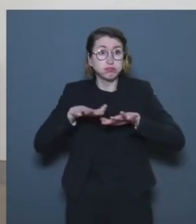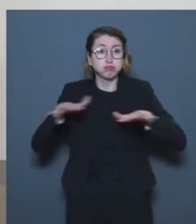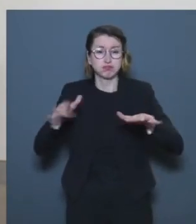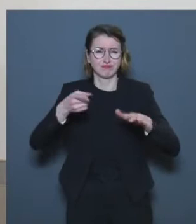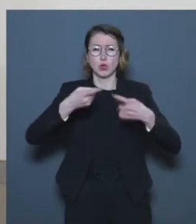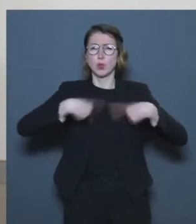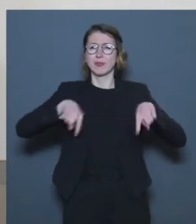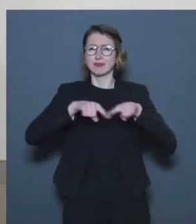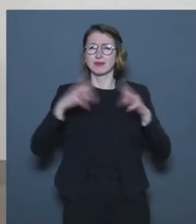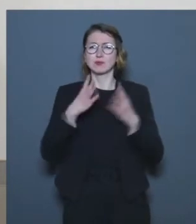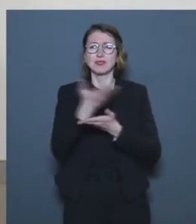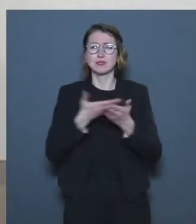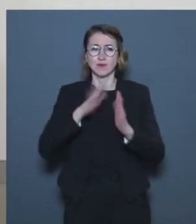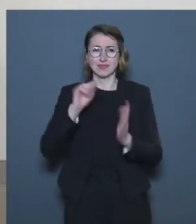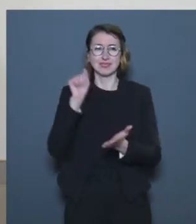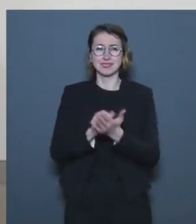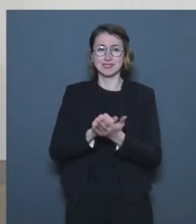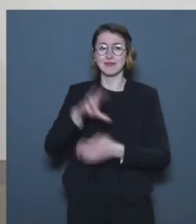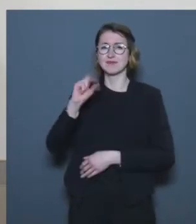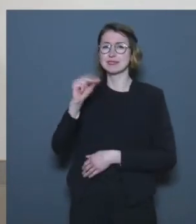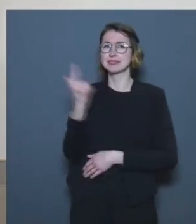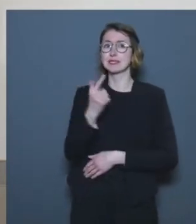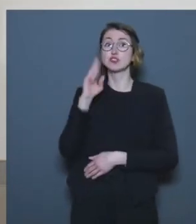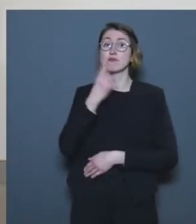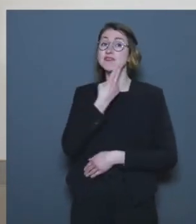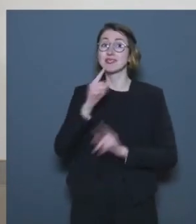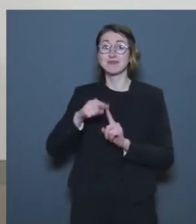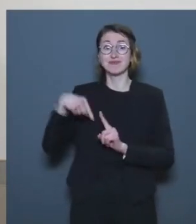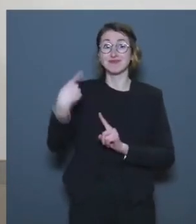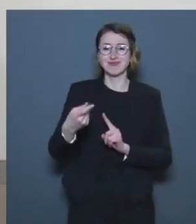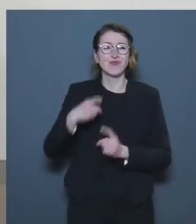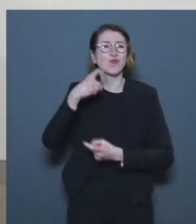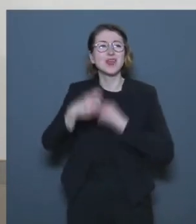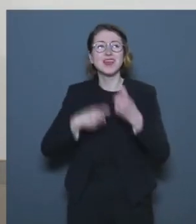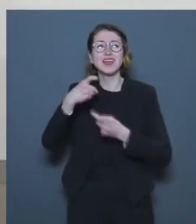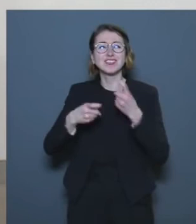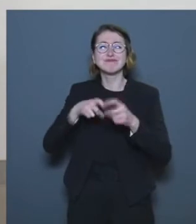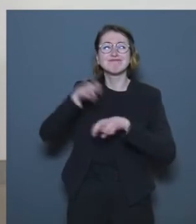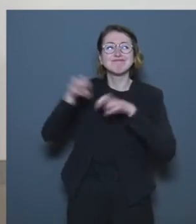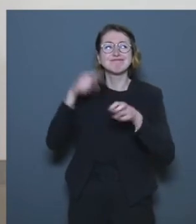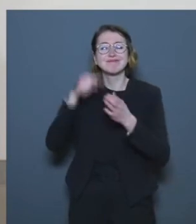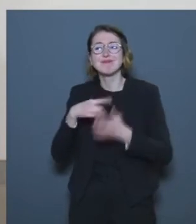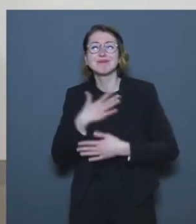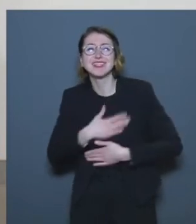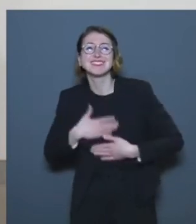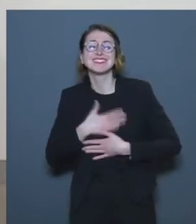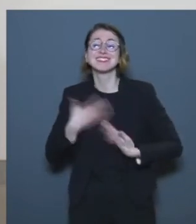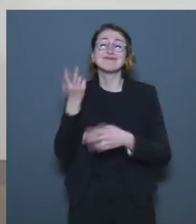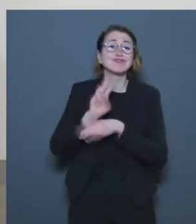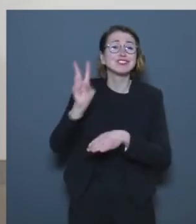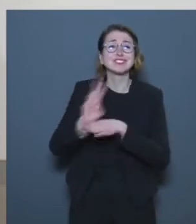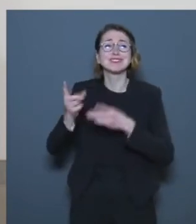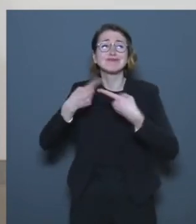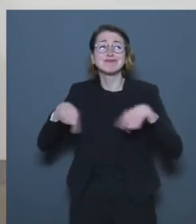du 27 janvier, les voyages avec caractère récréatif ou touristiques sont